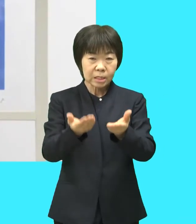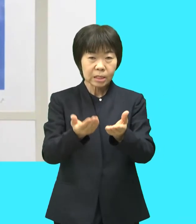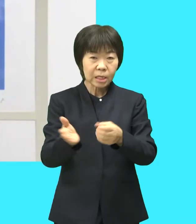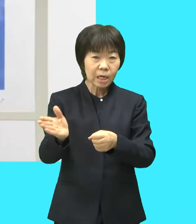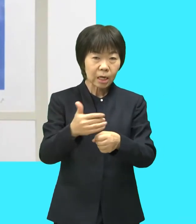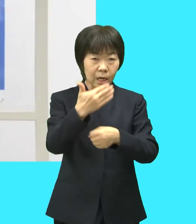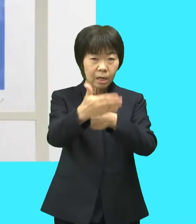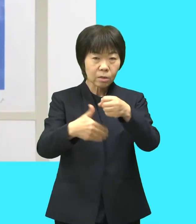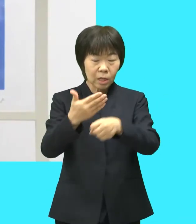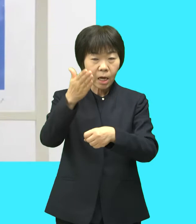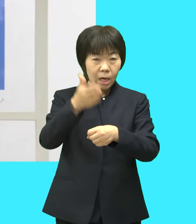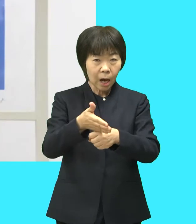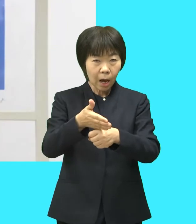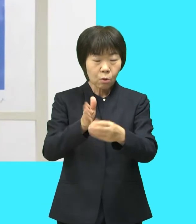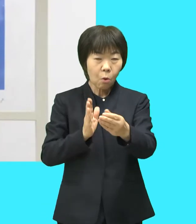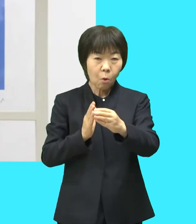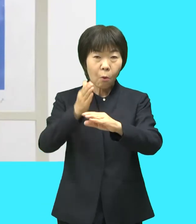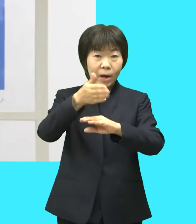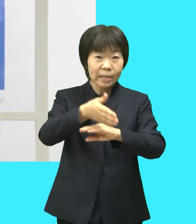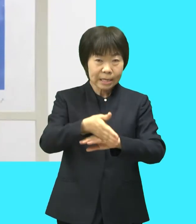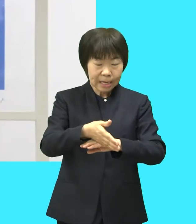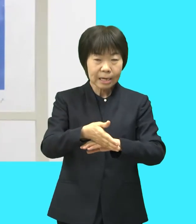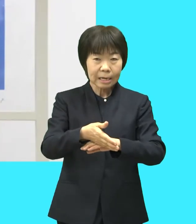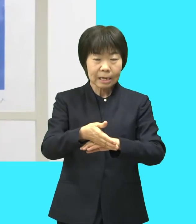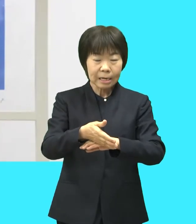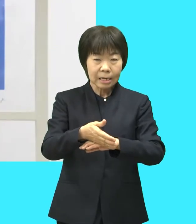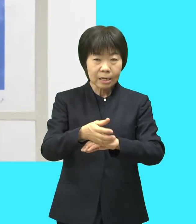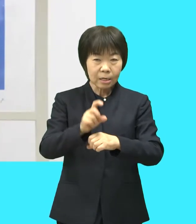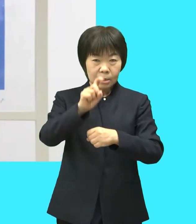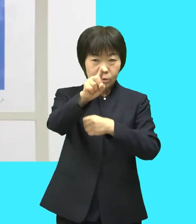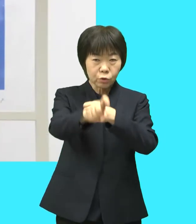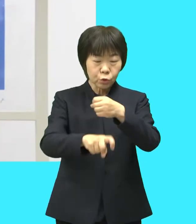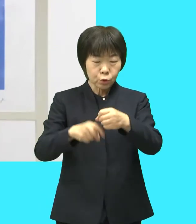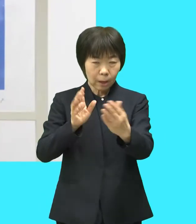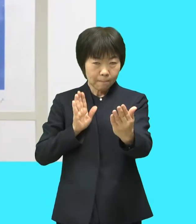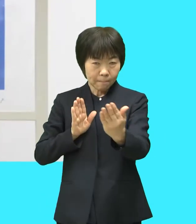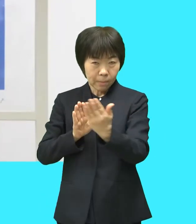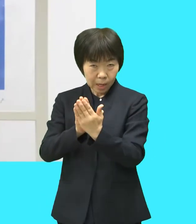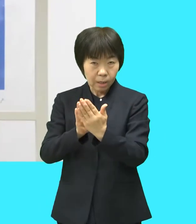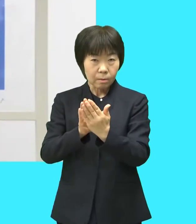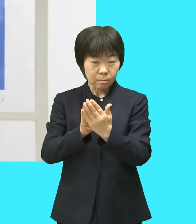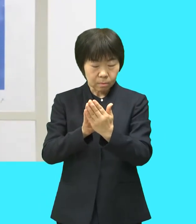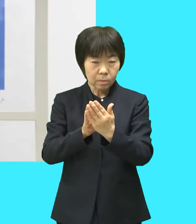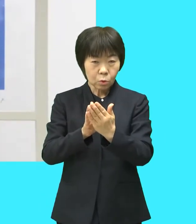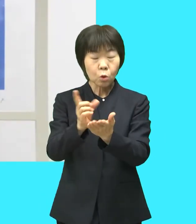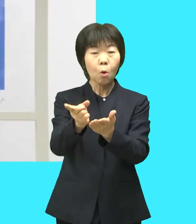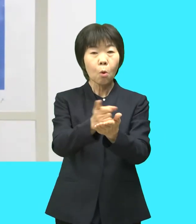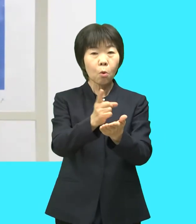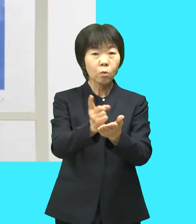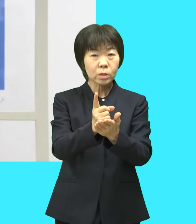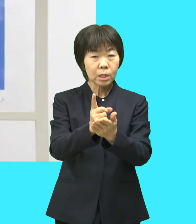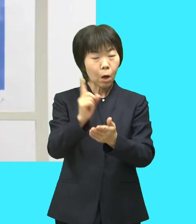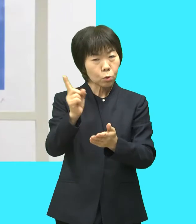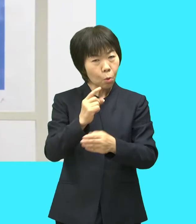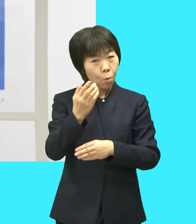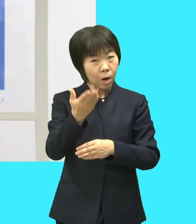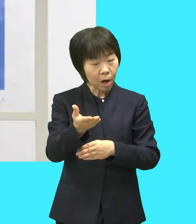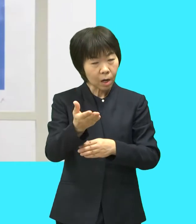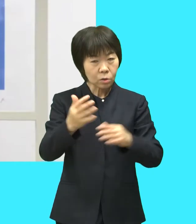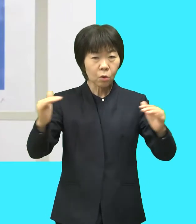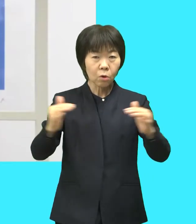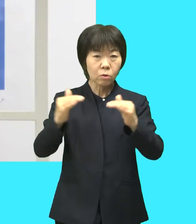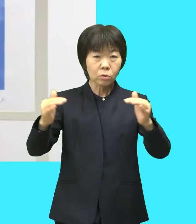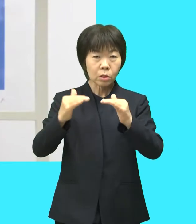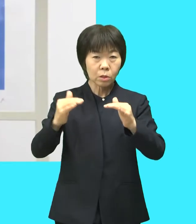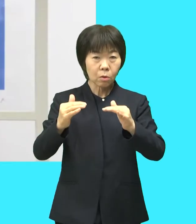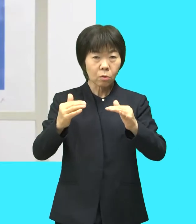9年半を超えて間もなく10年が近づいている状況でありますので、こういった方向性どうするかより議論を深め